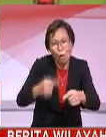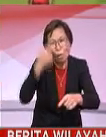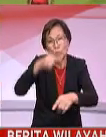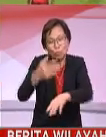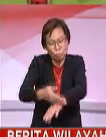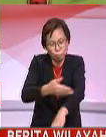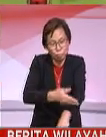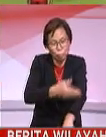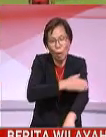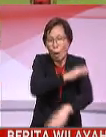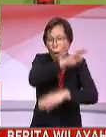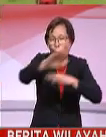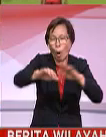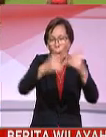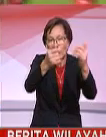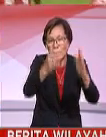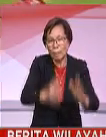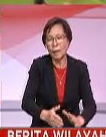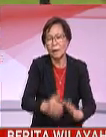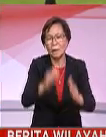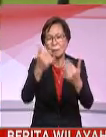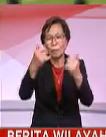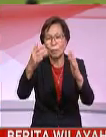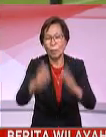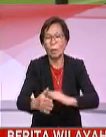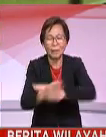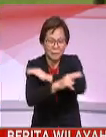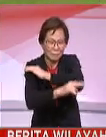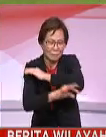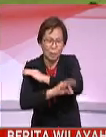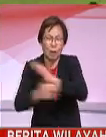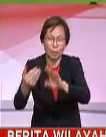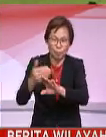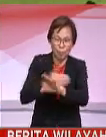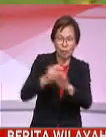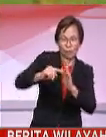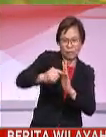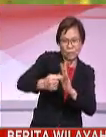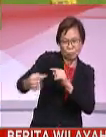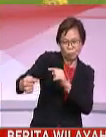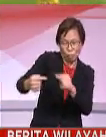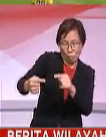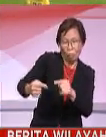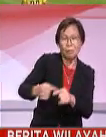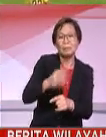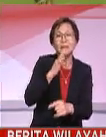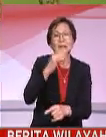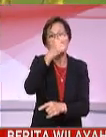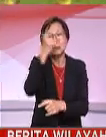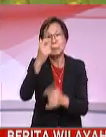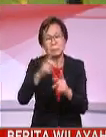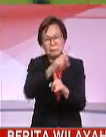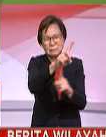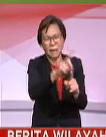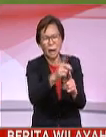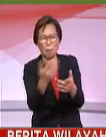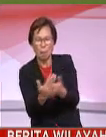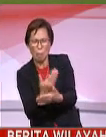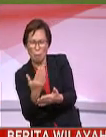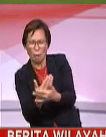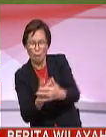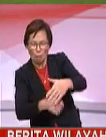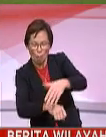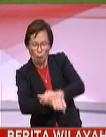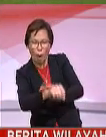penambahbaikan terhadap semua pemain skuad Jang tersebut sebelum Liga bermula. Tambahnya, memandangkan tarikh terbaharu